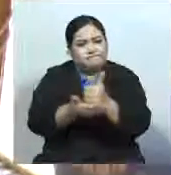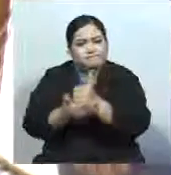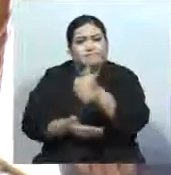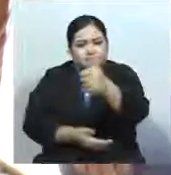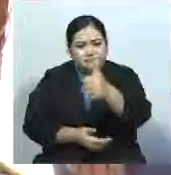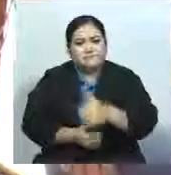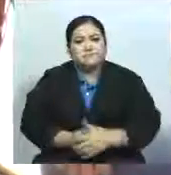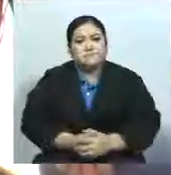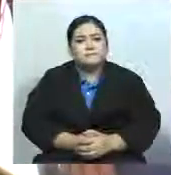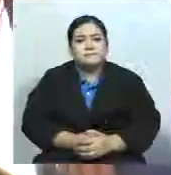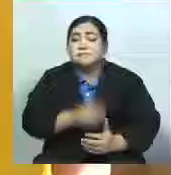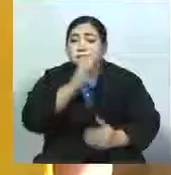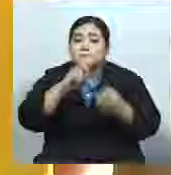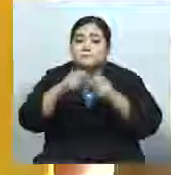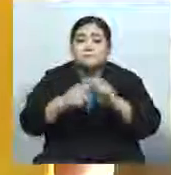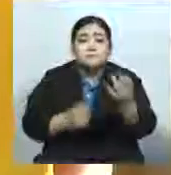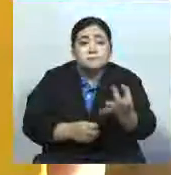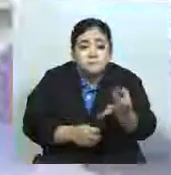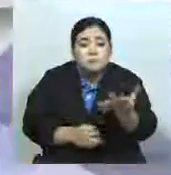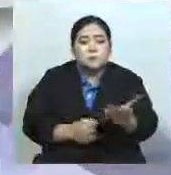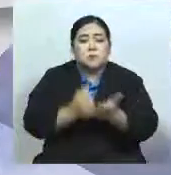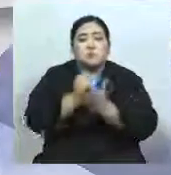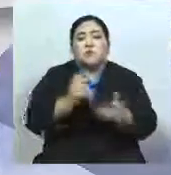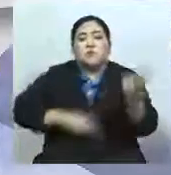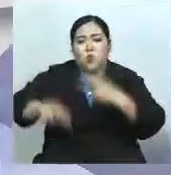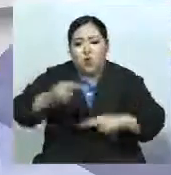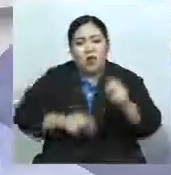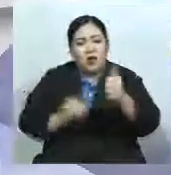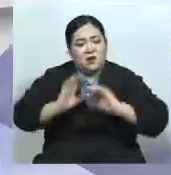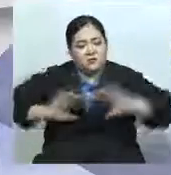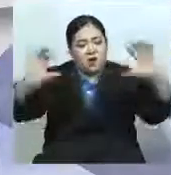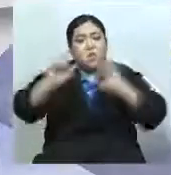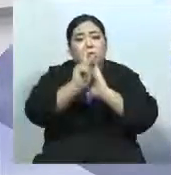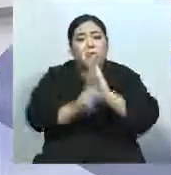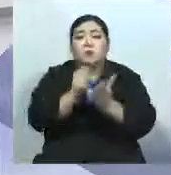เทศนะครับ ถ้าเกิดเหตุอะไรก็จะได้อยู่ในการคุ้มครองของทางการแล้วก็กฎหมายด้วยนะคะ